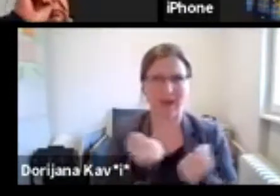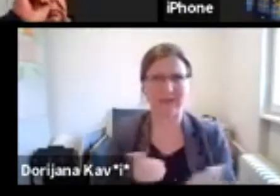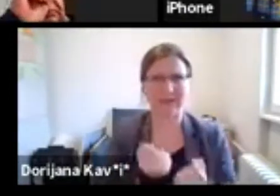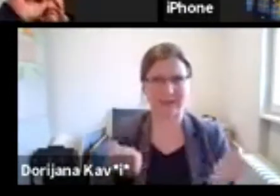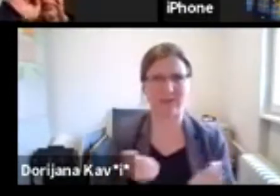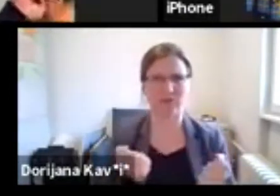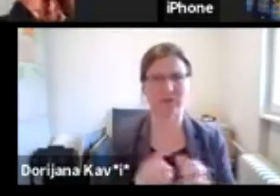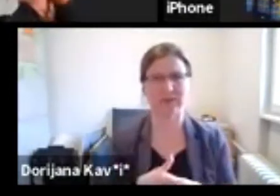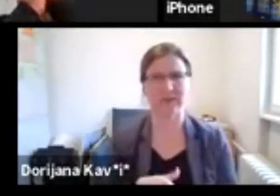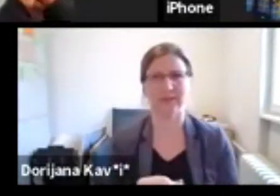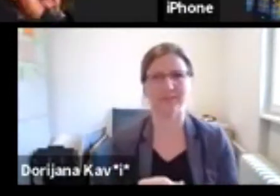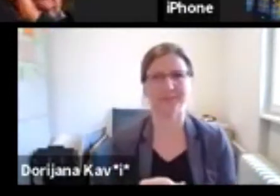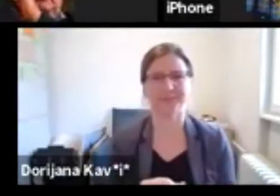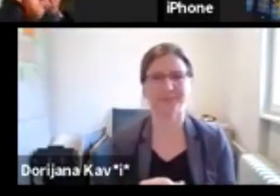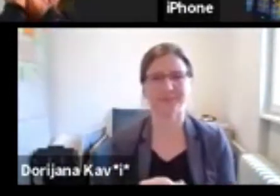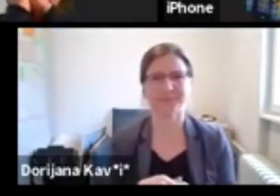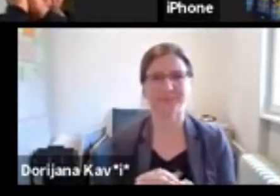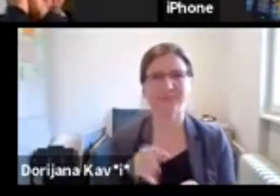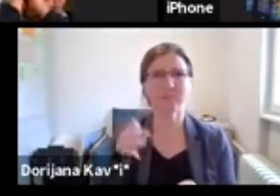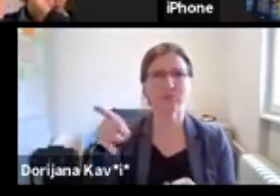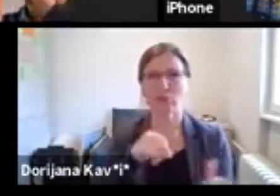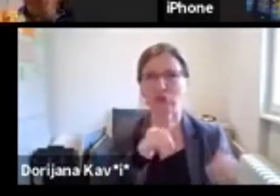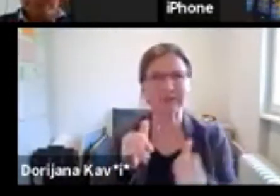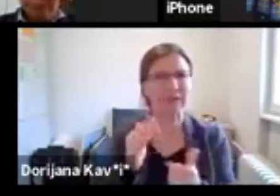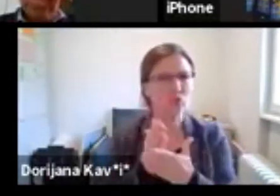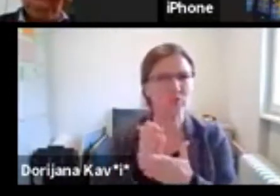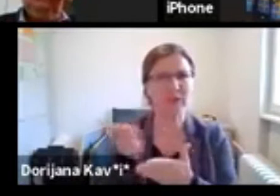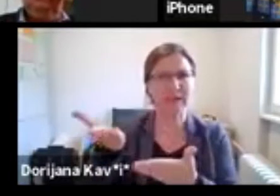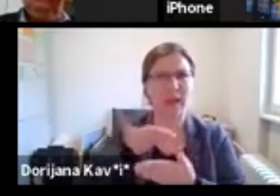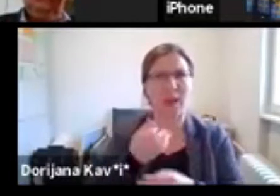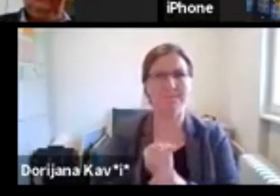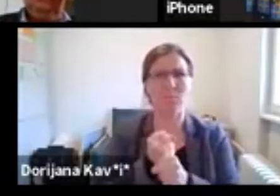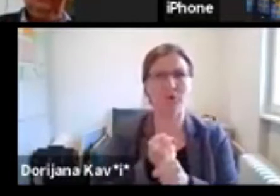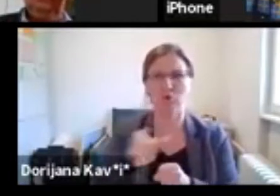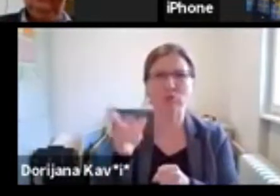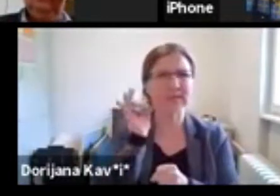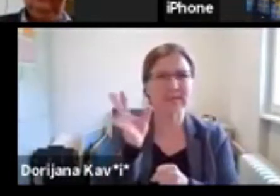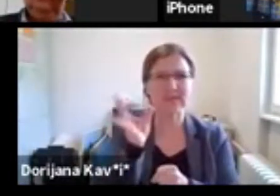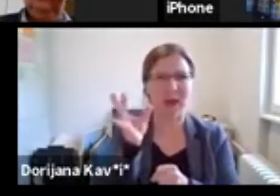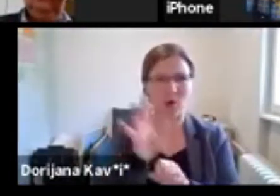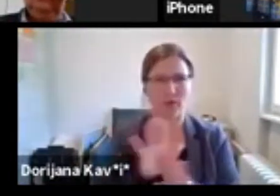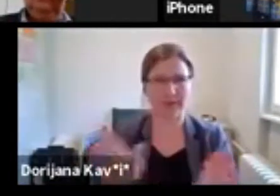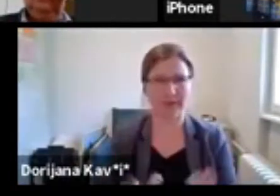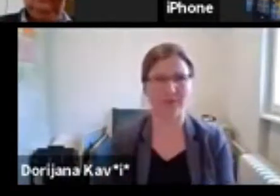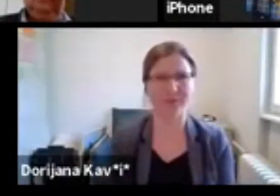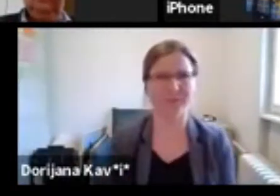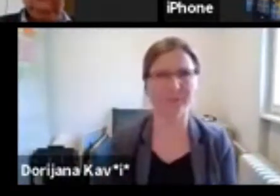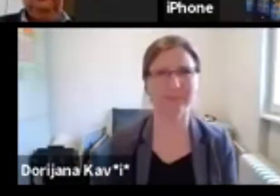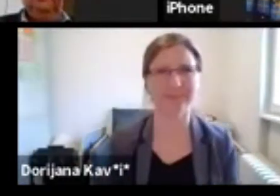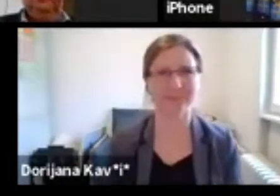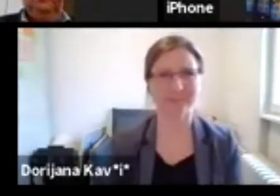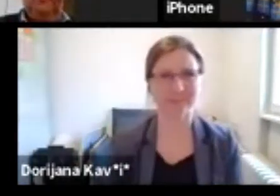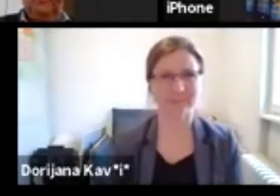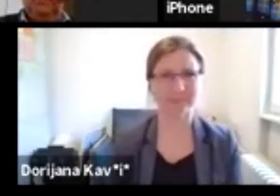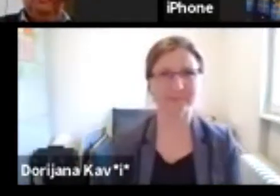vrlo proaktivne njihove aktivnosti svakodnevne. Evo, ovo je bilo nešto što